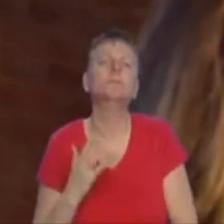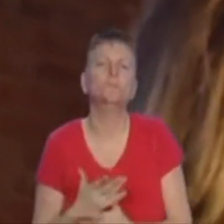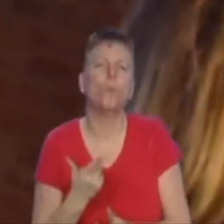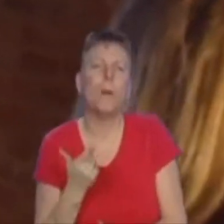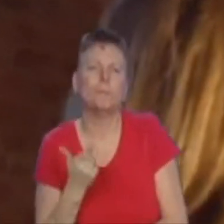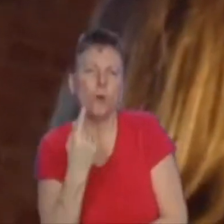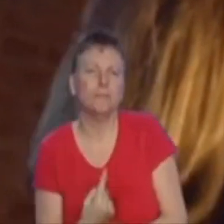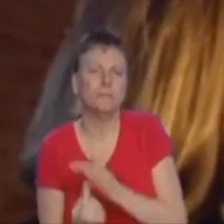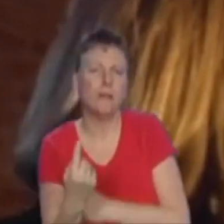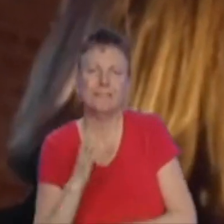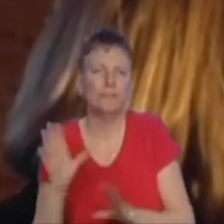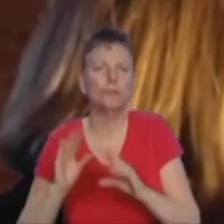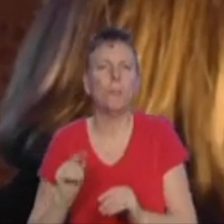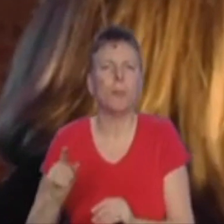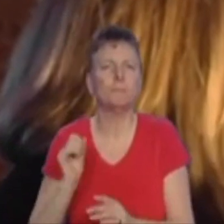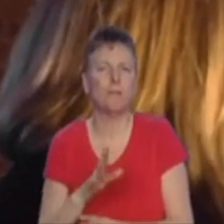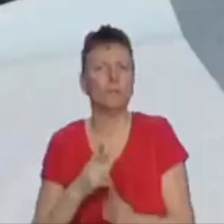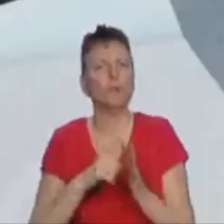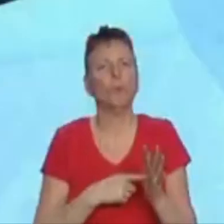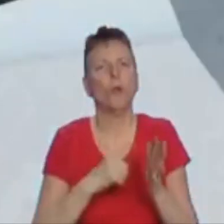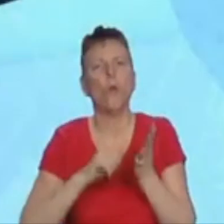they met top marksman Richard Roulance.